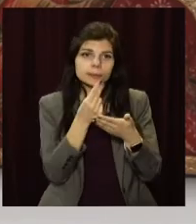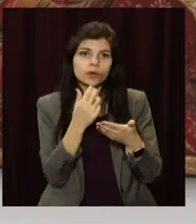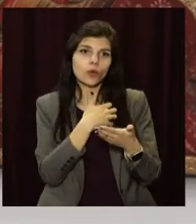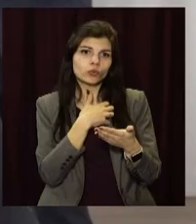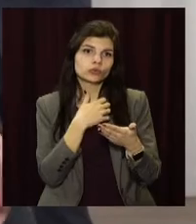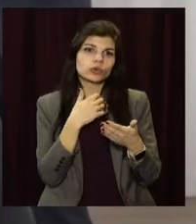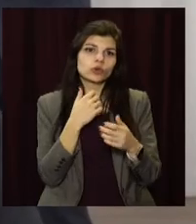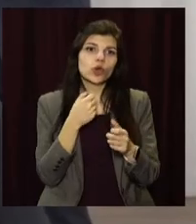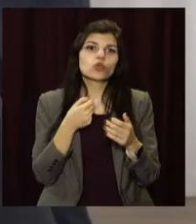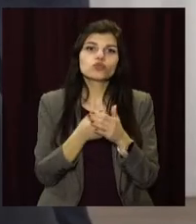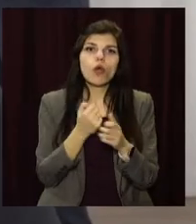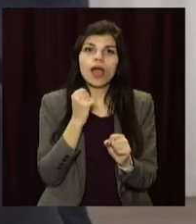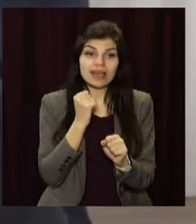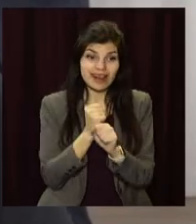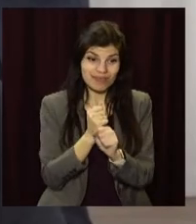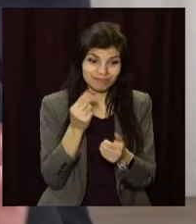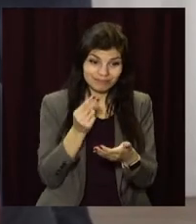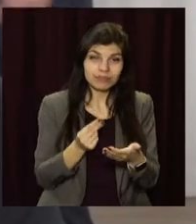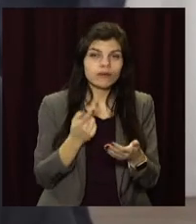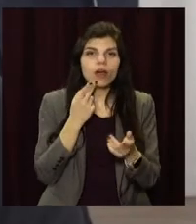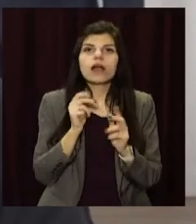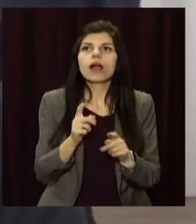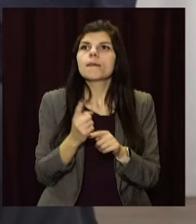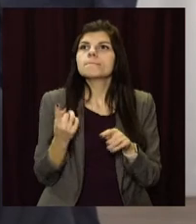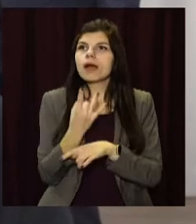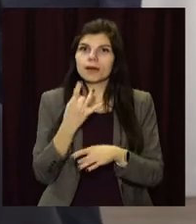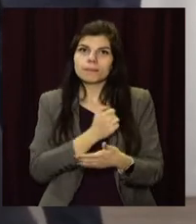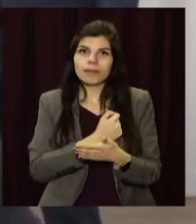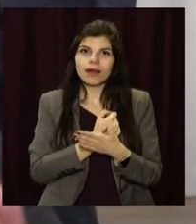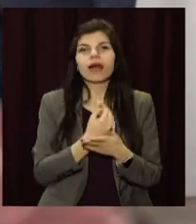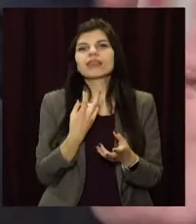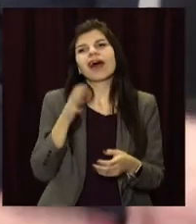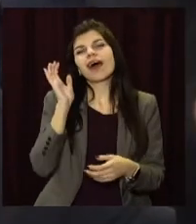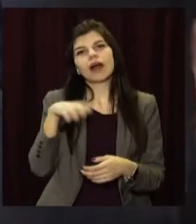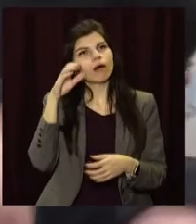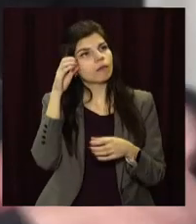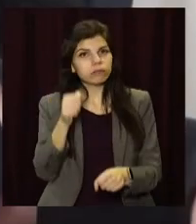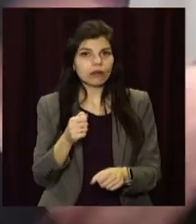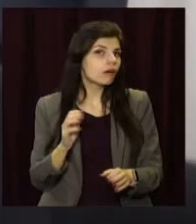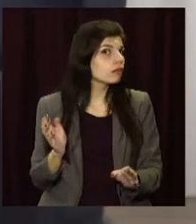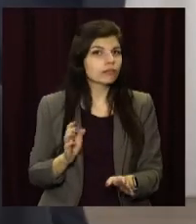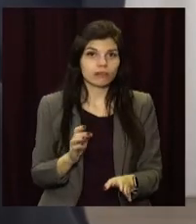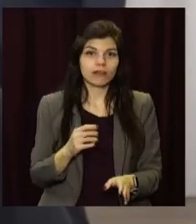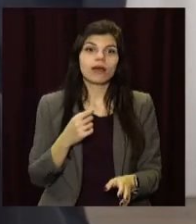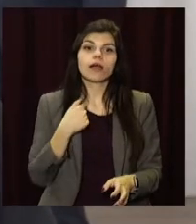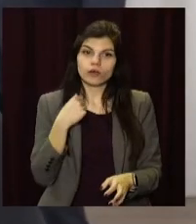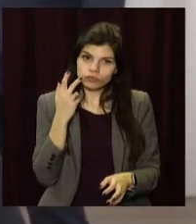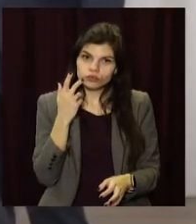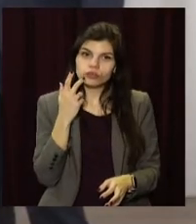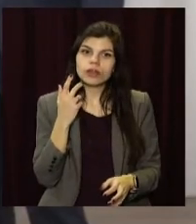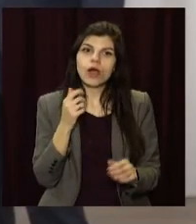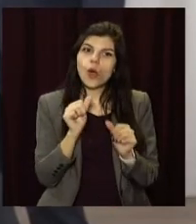от до роботи відносюсь як щось перше таке, розумієте? Не так, що я це робила, можна так. В